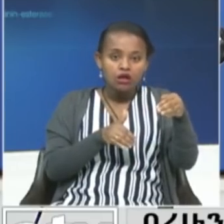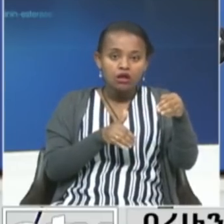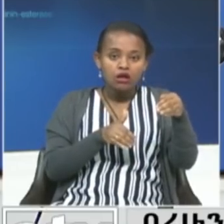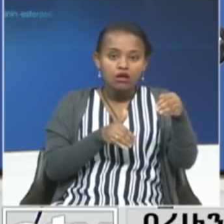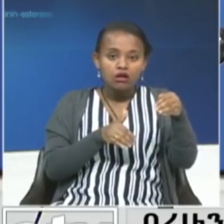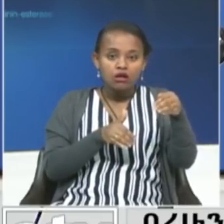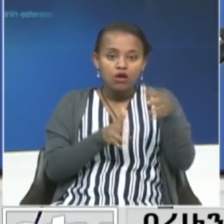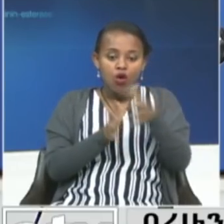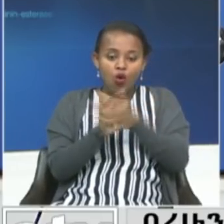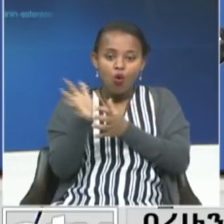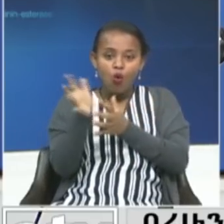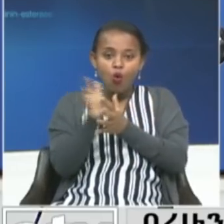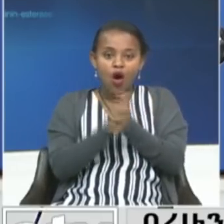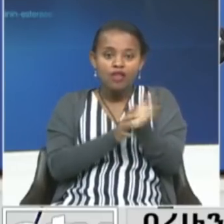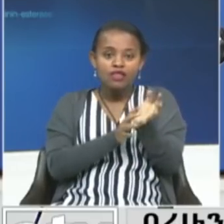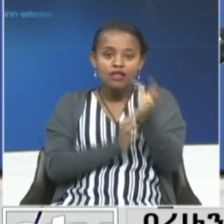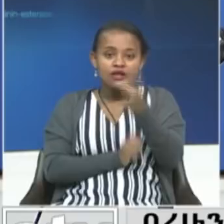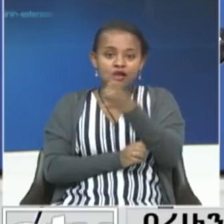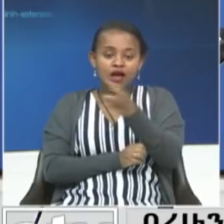ጓንትና